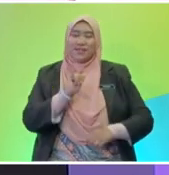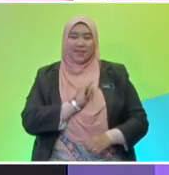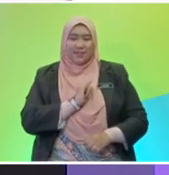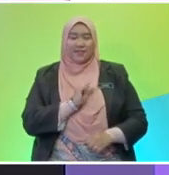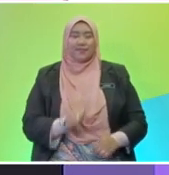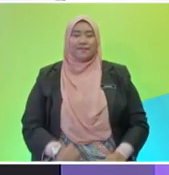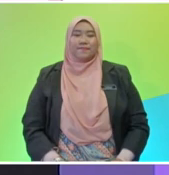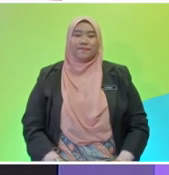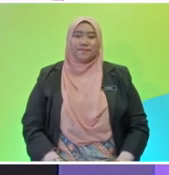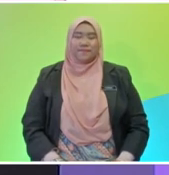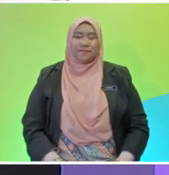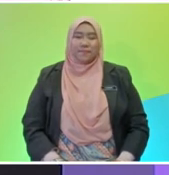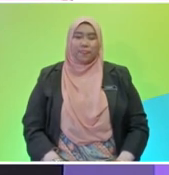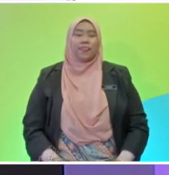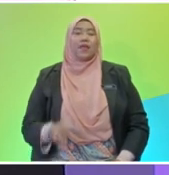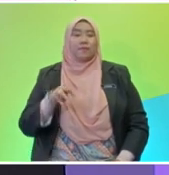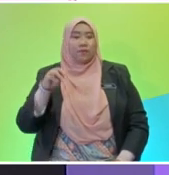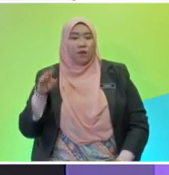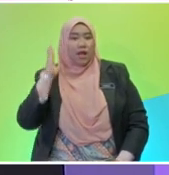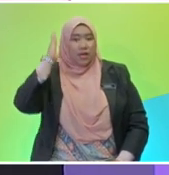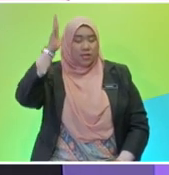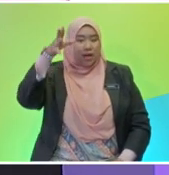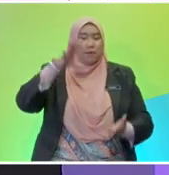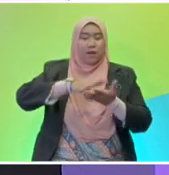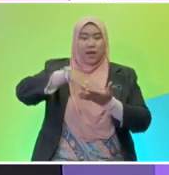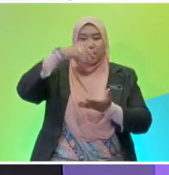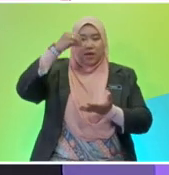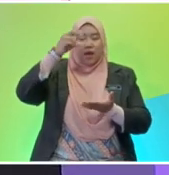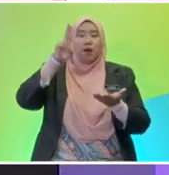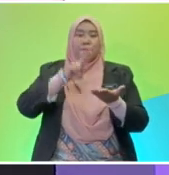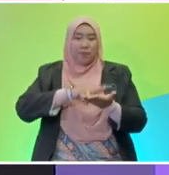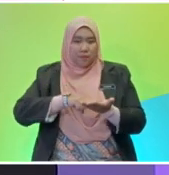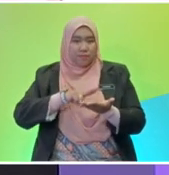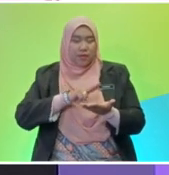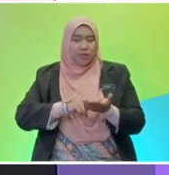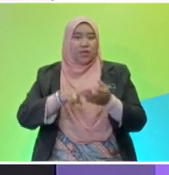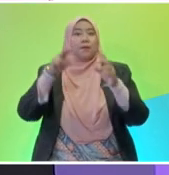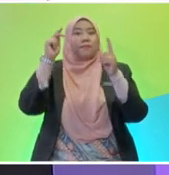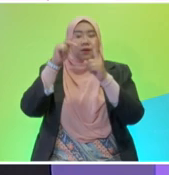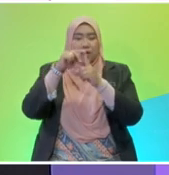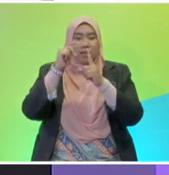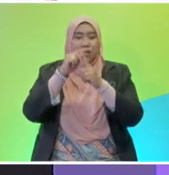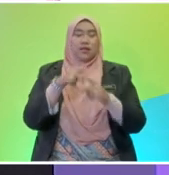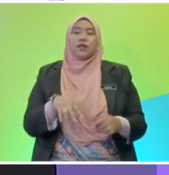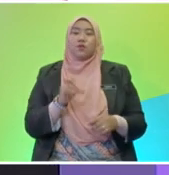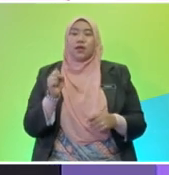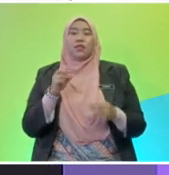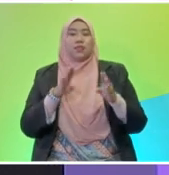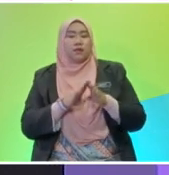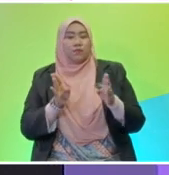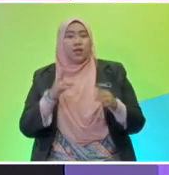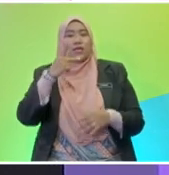dalam pengisian ini juga murid-murid akan belajar membaca perkataan yang mengandung suku kata terbuka yaitu